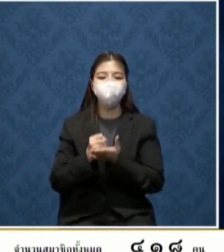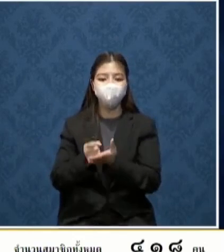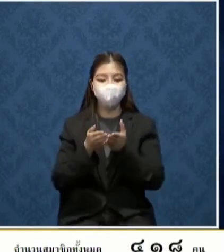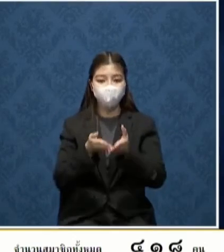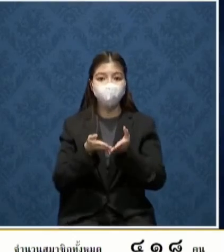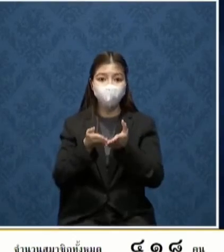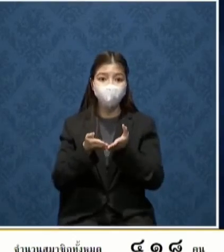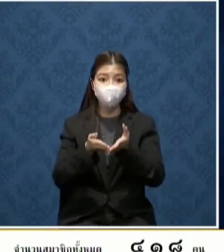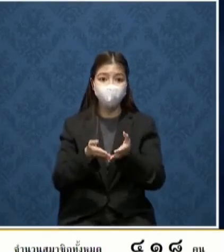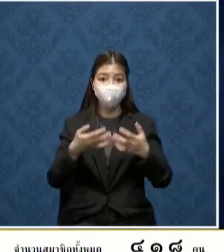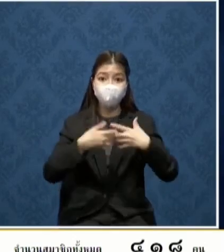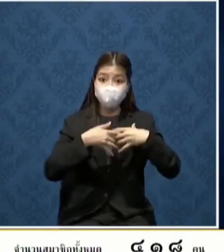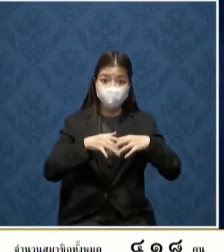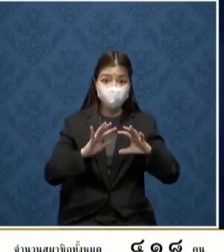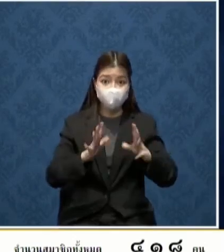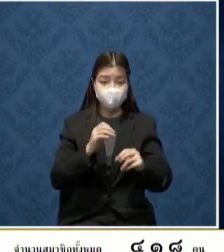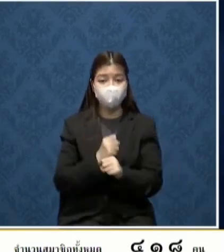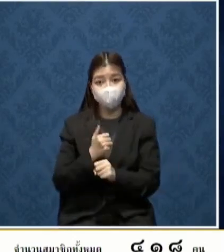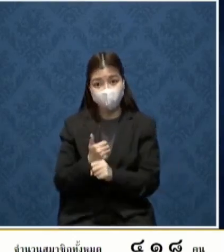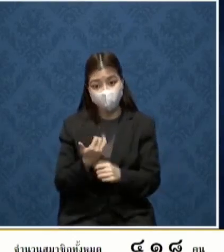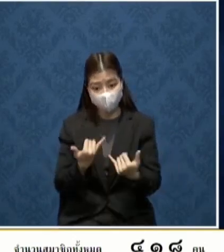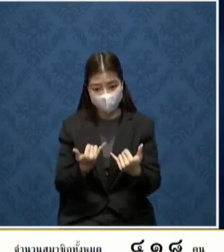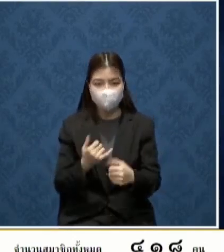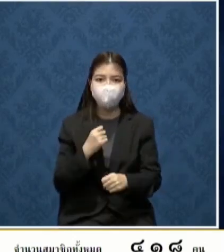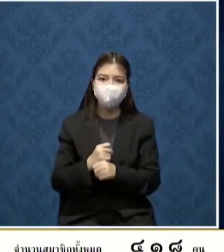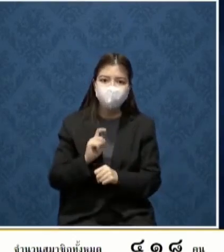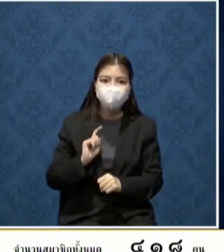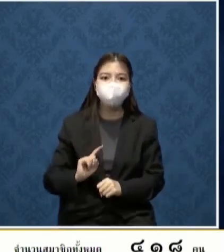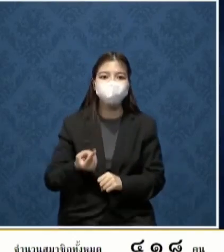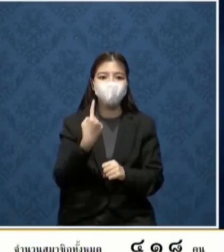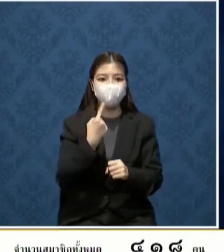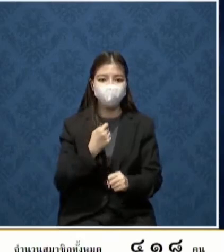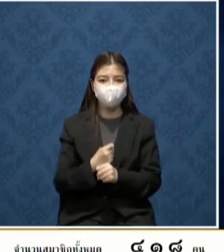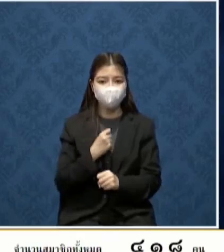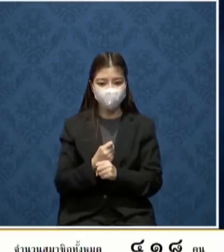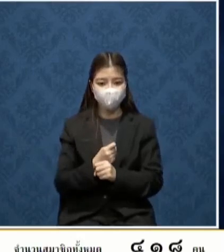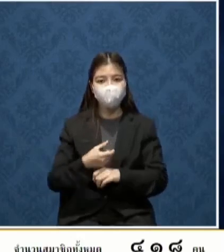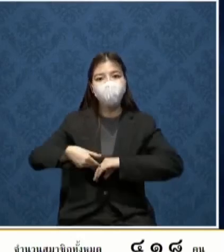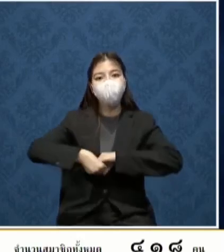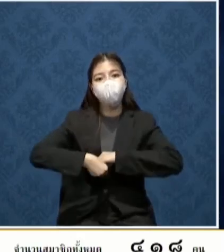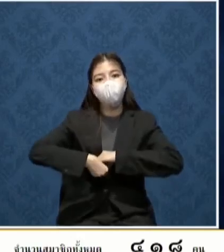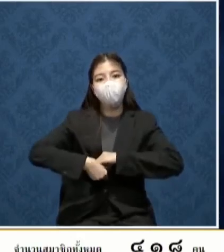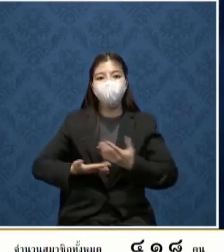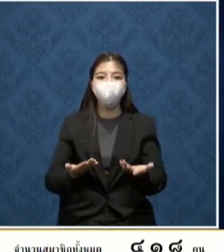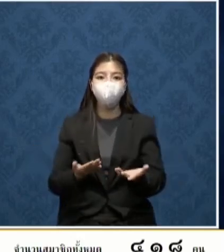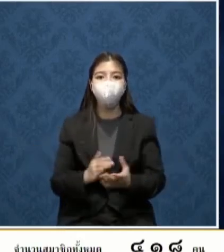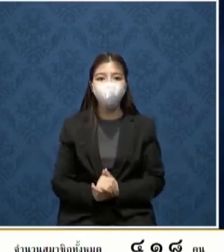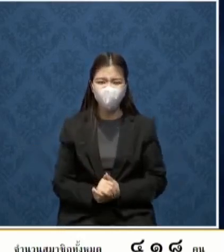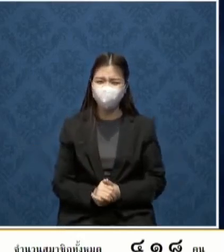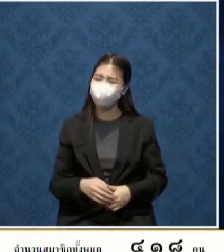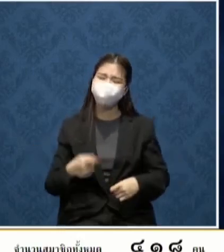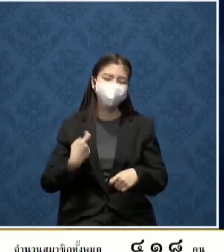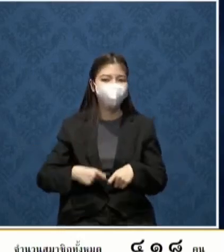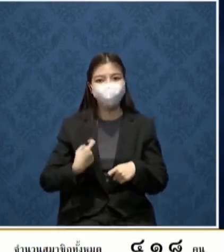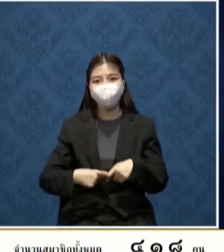กเรือดำน้ำ ไม่มีเคื่องยตได้แล้วยัมีอพิษณีหารครั จินเคกใต้น้ำกทำได้ด้วยนั่จเปนความลำบาก